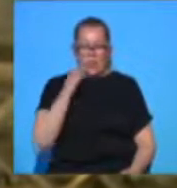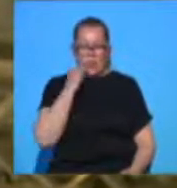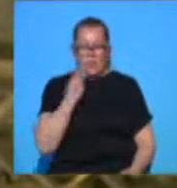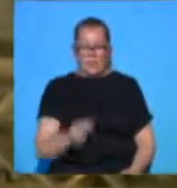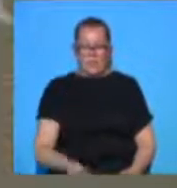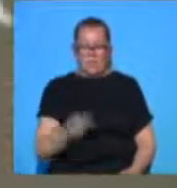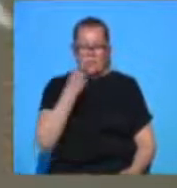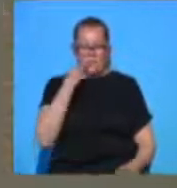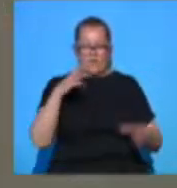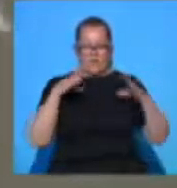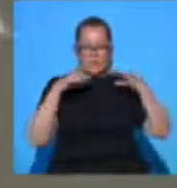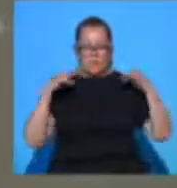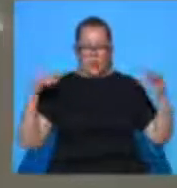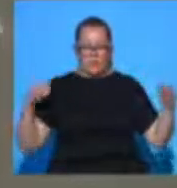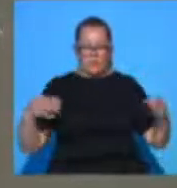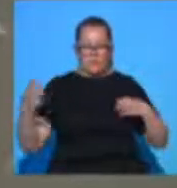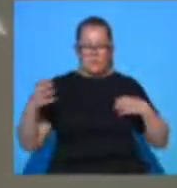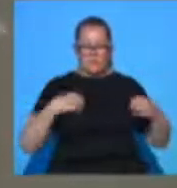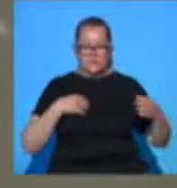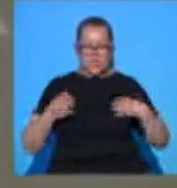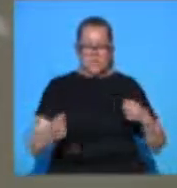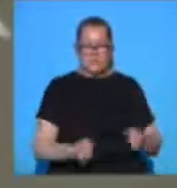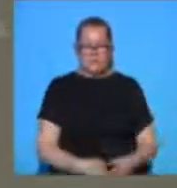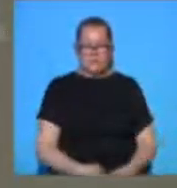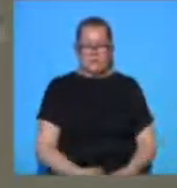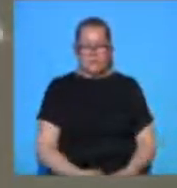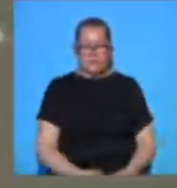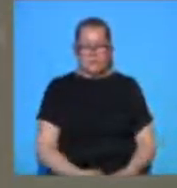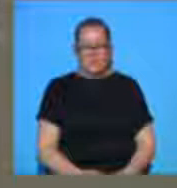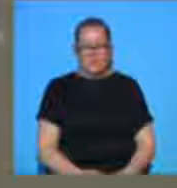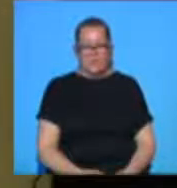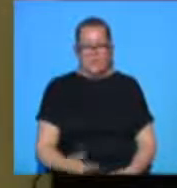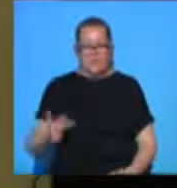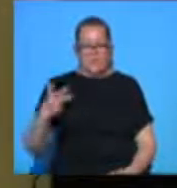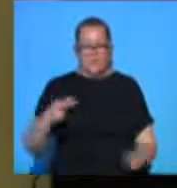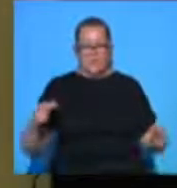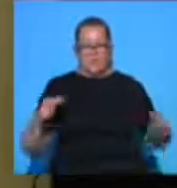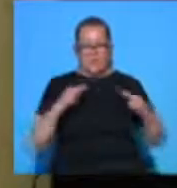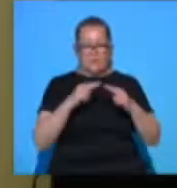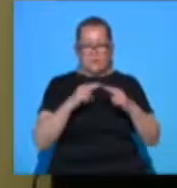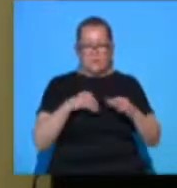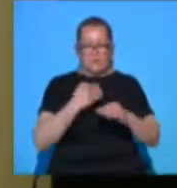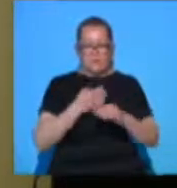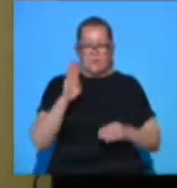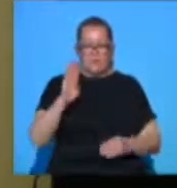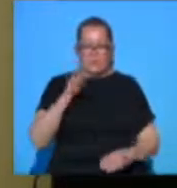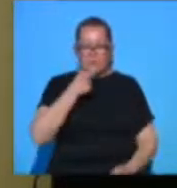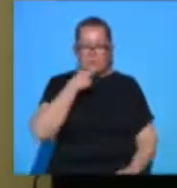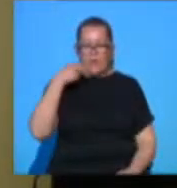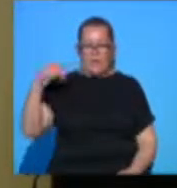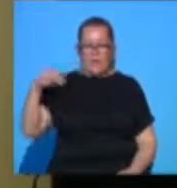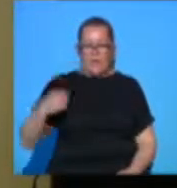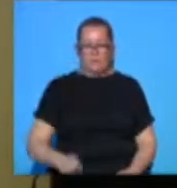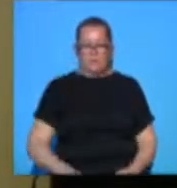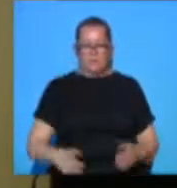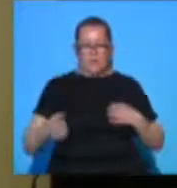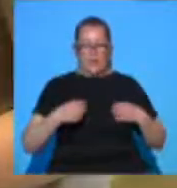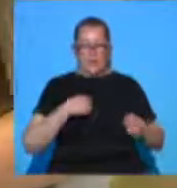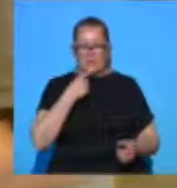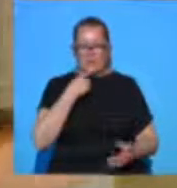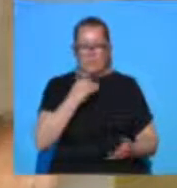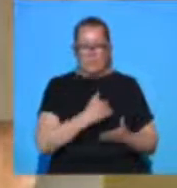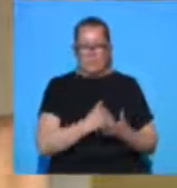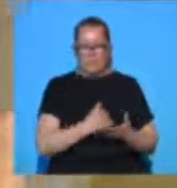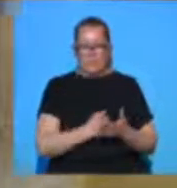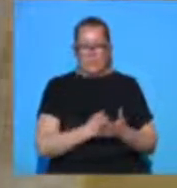mai mult contactul cu Festivalul Shakespeare. Ediția 13 revine după 4 ani de pauză de festival. Teatrul Craiovean a pregătit